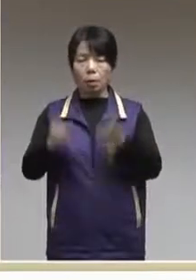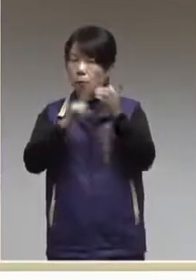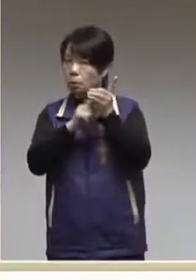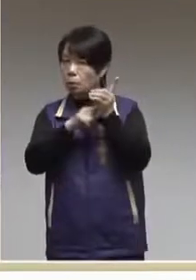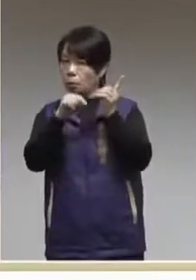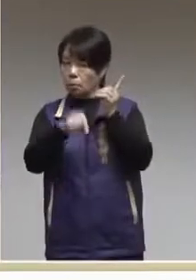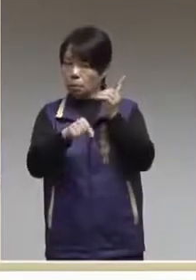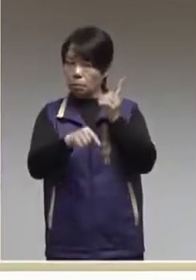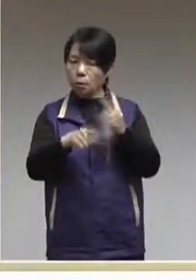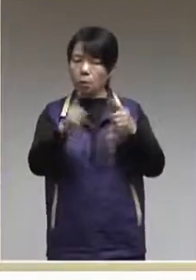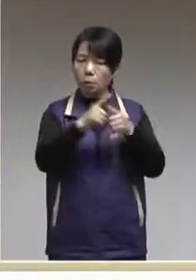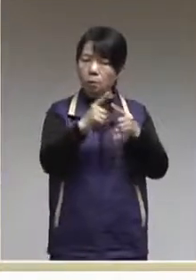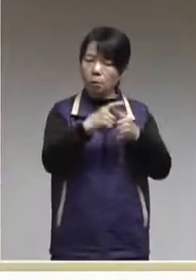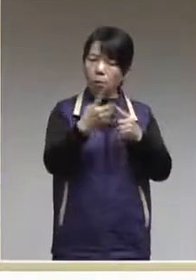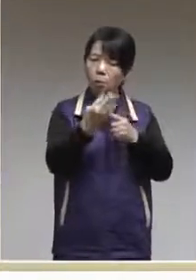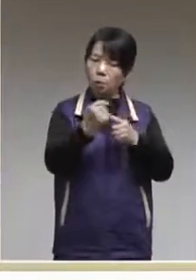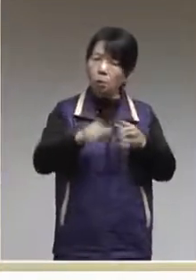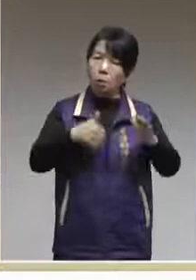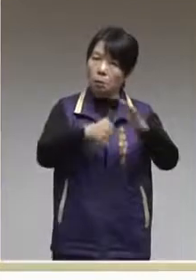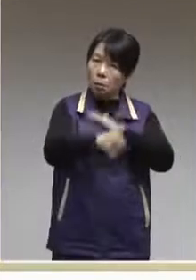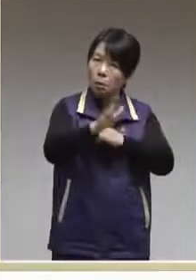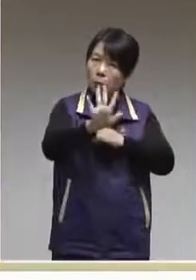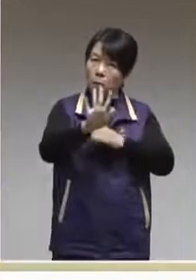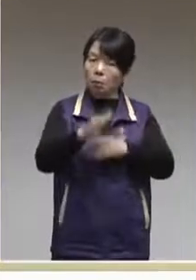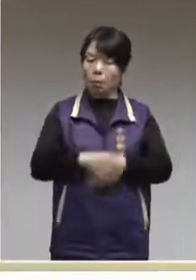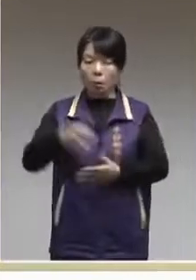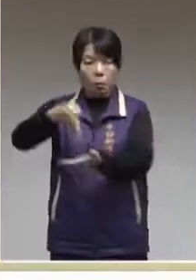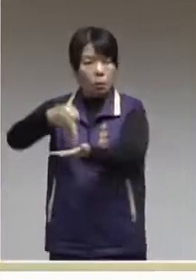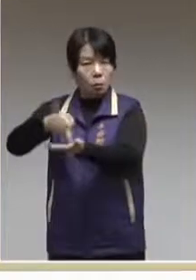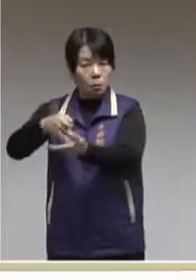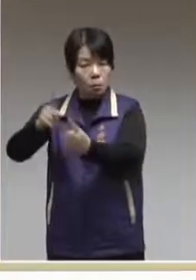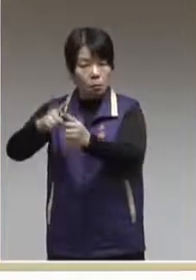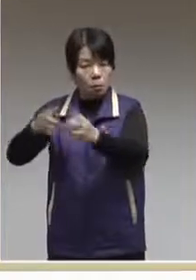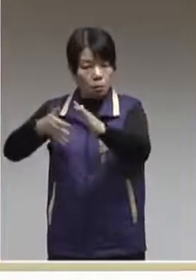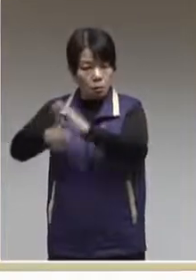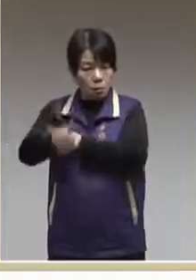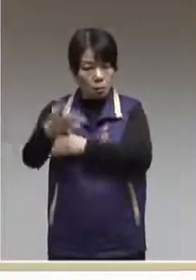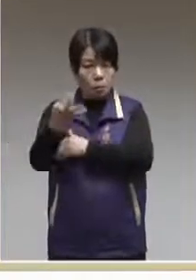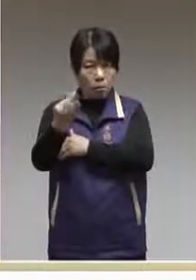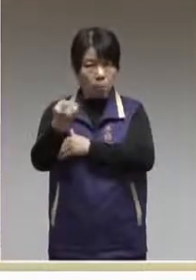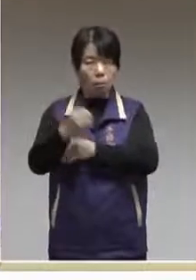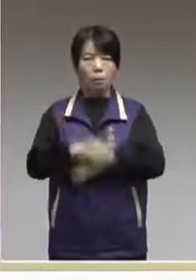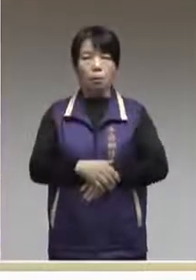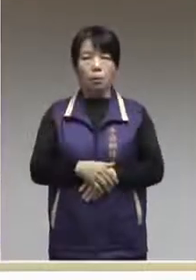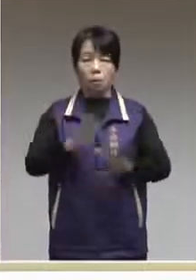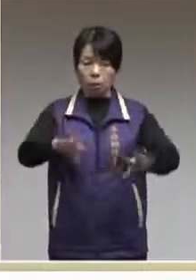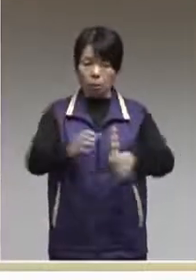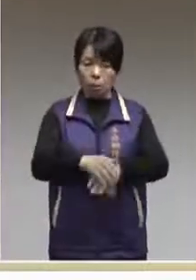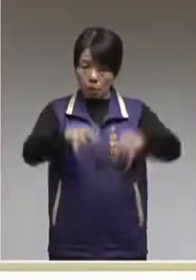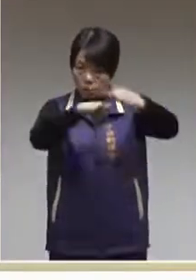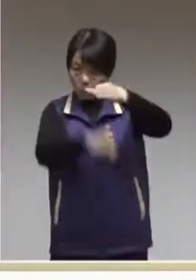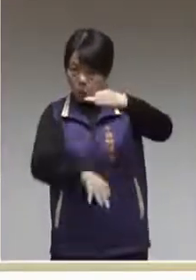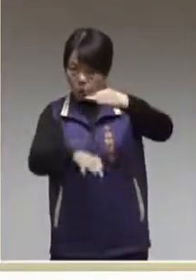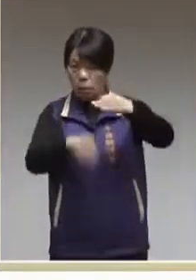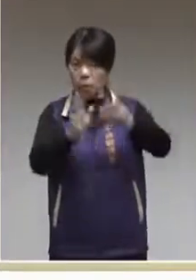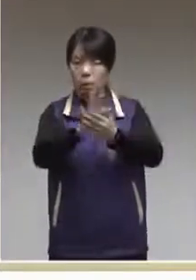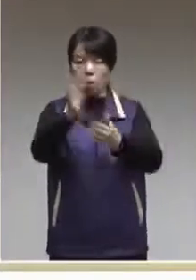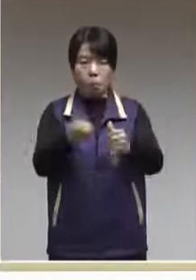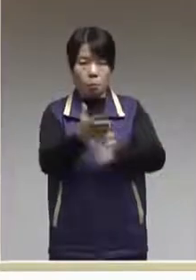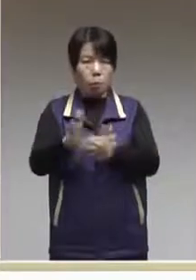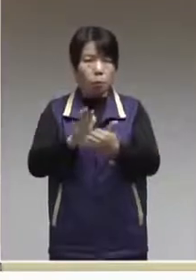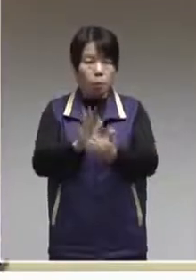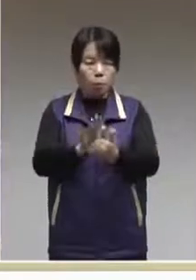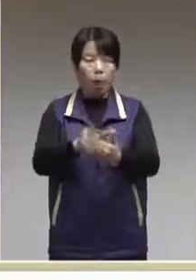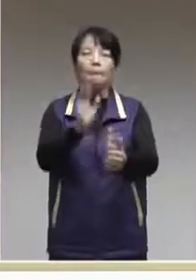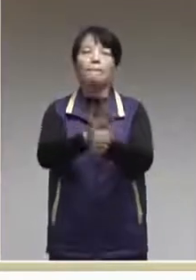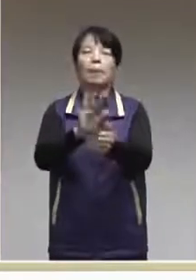大概就是几个人在那边。然后纸本几笔就是几个人在那边，那对于我们在框列日后的这个防疫量能会有直接